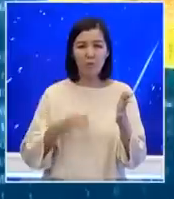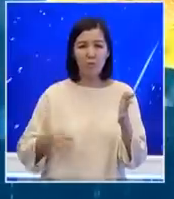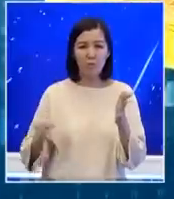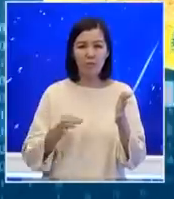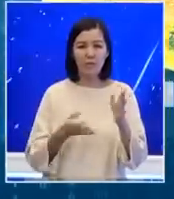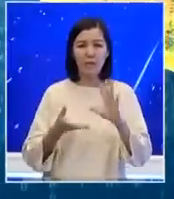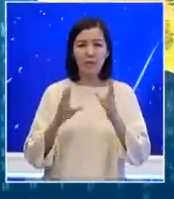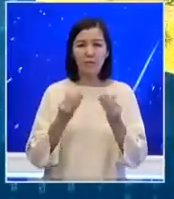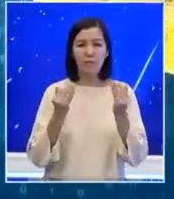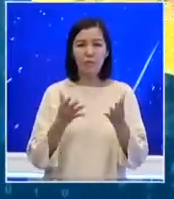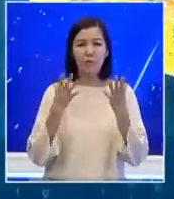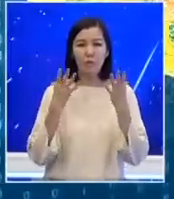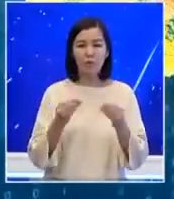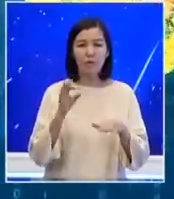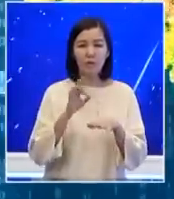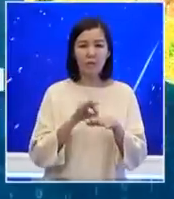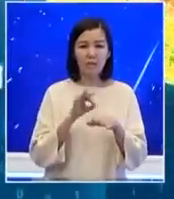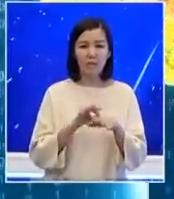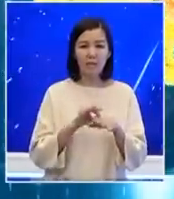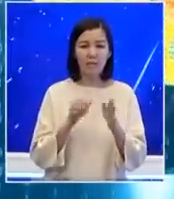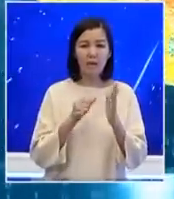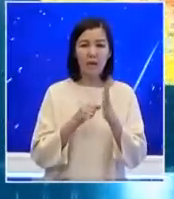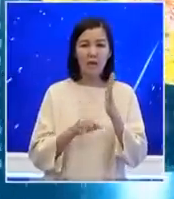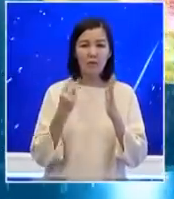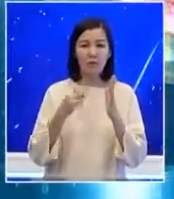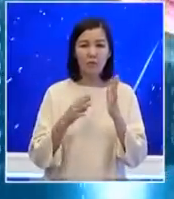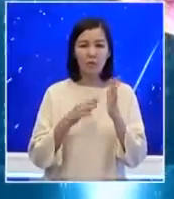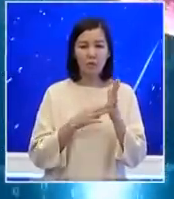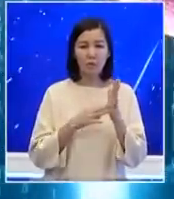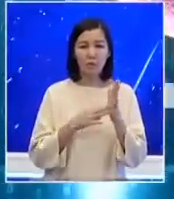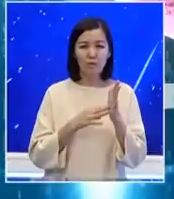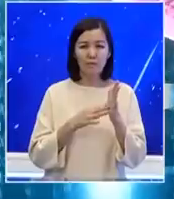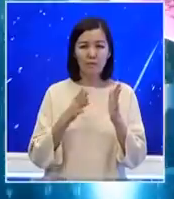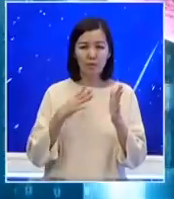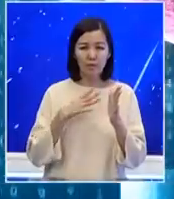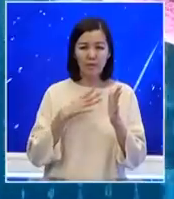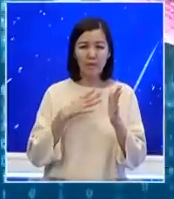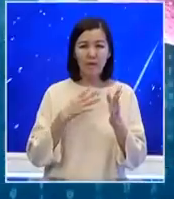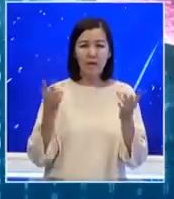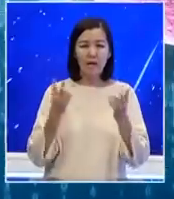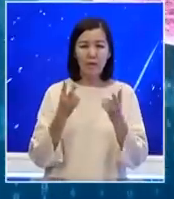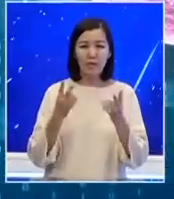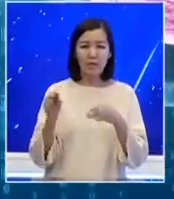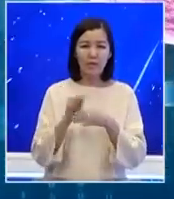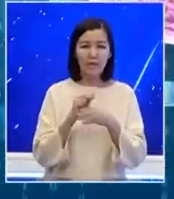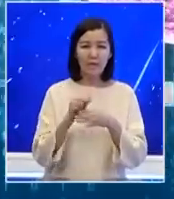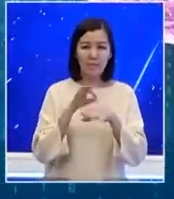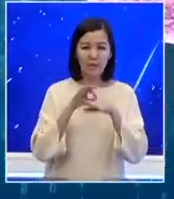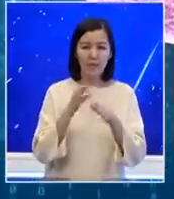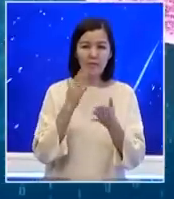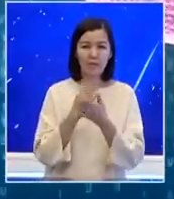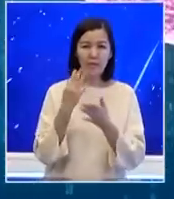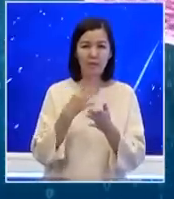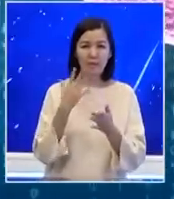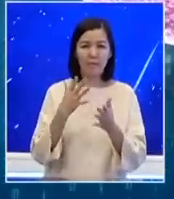тіркелді. Жалпы бүгінгі күнге қауіпті індетке шалдыққандар саны 629-ға жетті. Олар қажетті ем шараларын алып